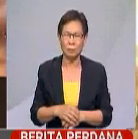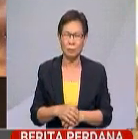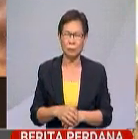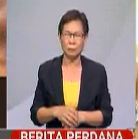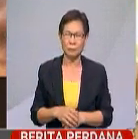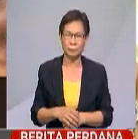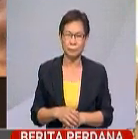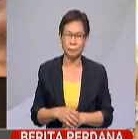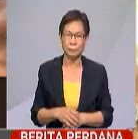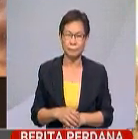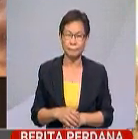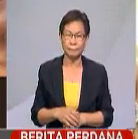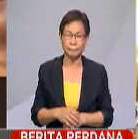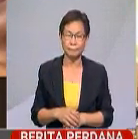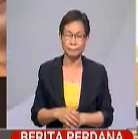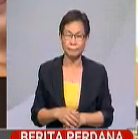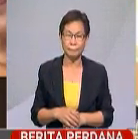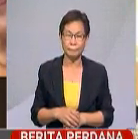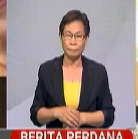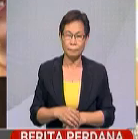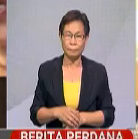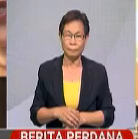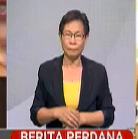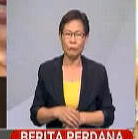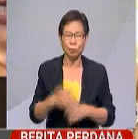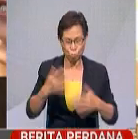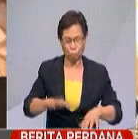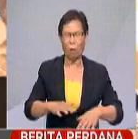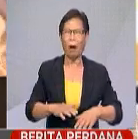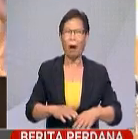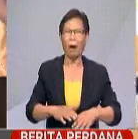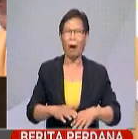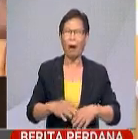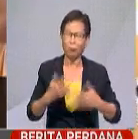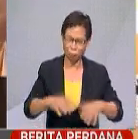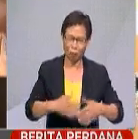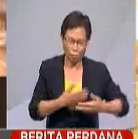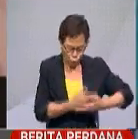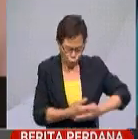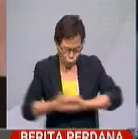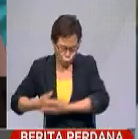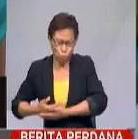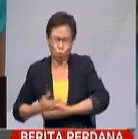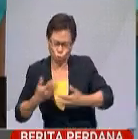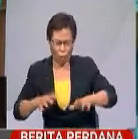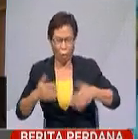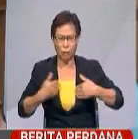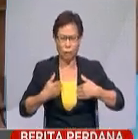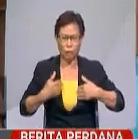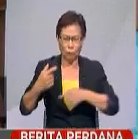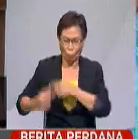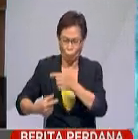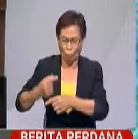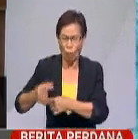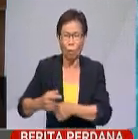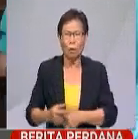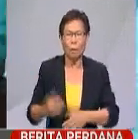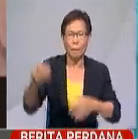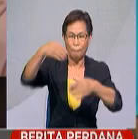Dah. Anak dah bercucu dah. Dah bercucu dah. Dah anak cucu lagi. Cik masuk sini